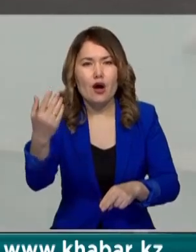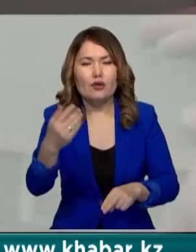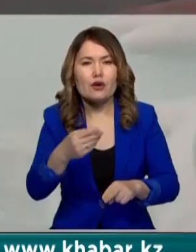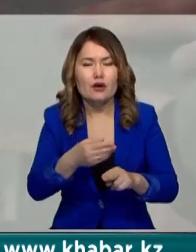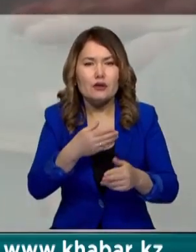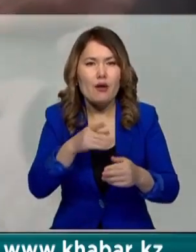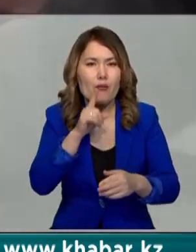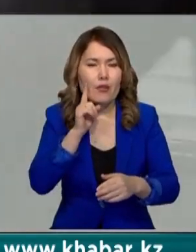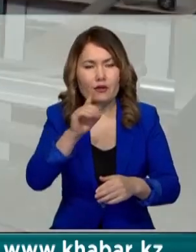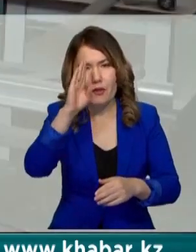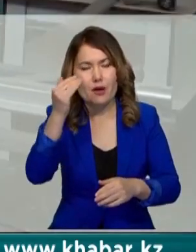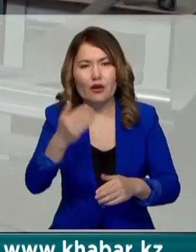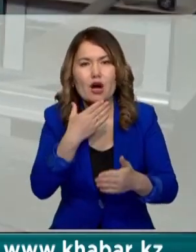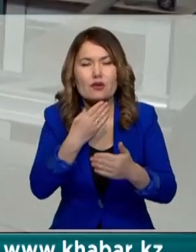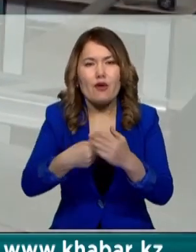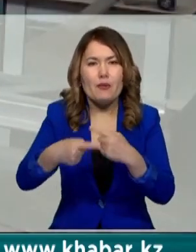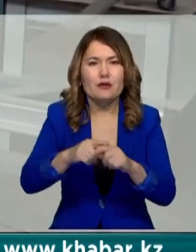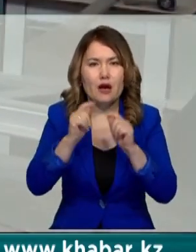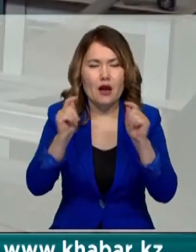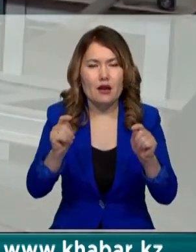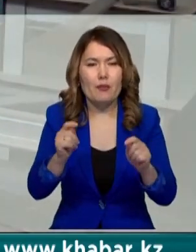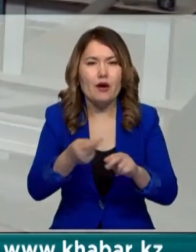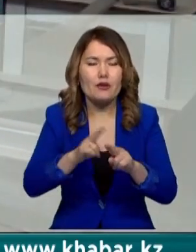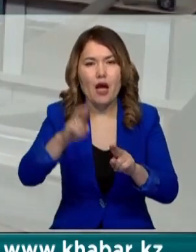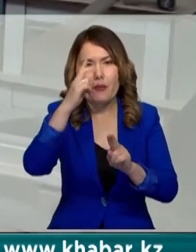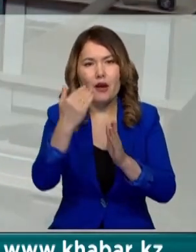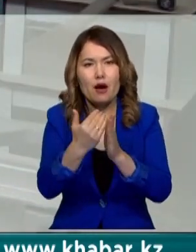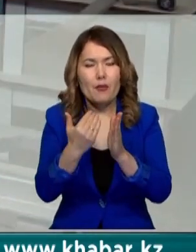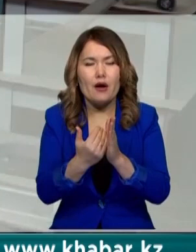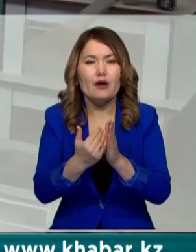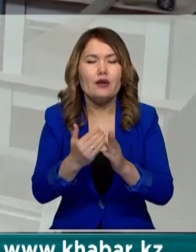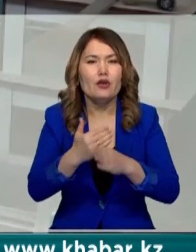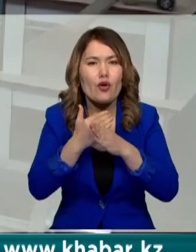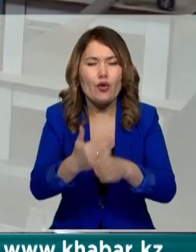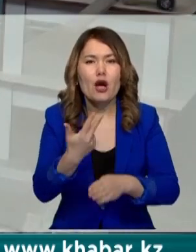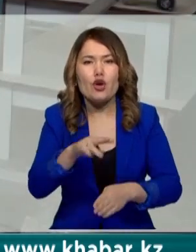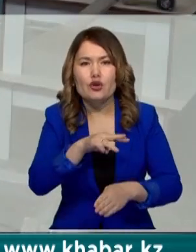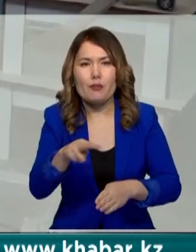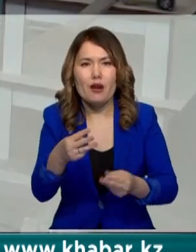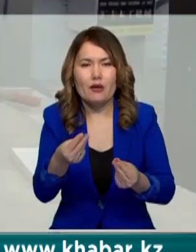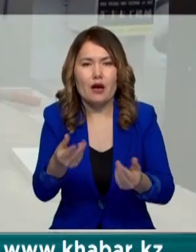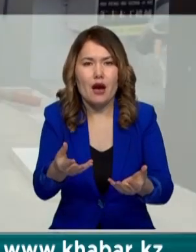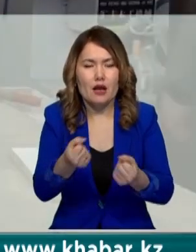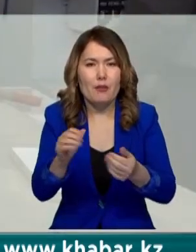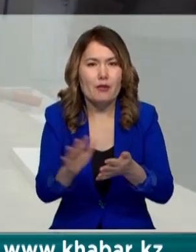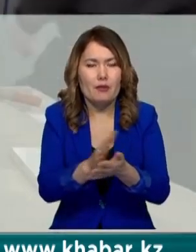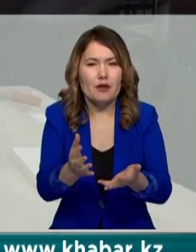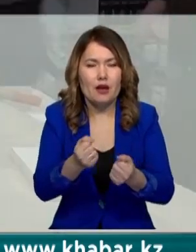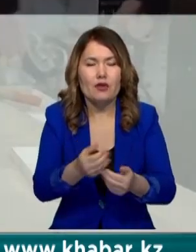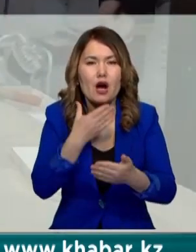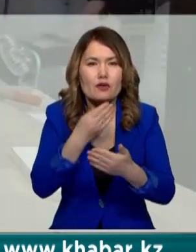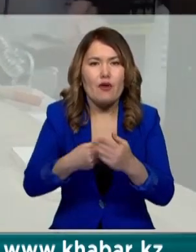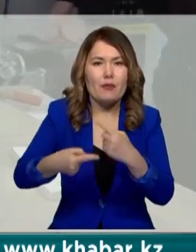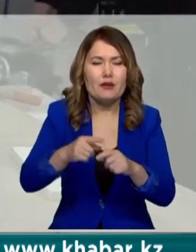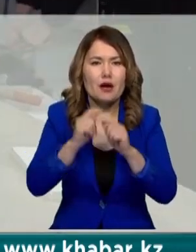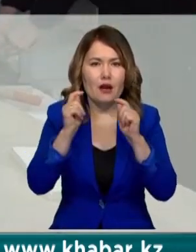ұлттық нақыштағы жиһаздарды жасаумен айналысады. Мемлекеттік бағдарлама арқылы алған 3 миллион теңге көлеміндегі грантты қолөнер шебері құрал жабдықтар